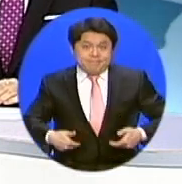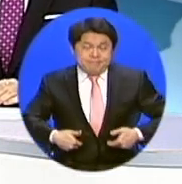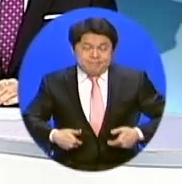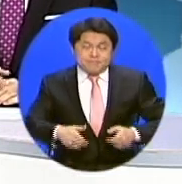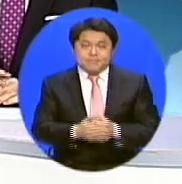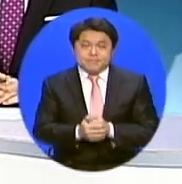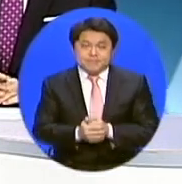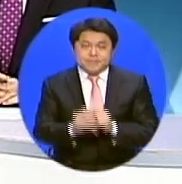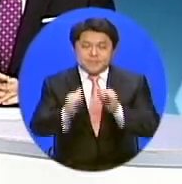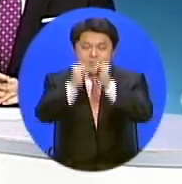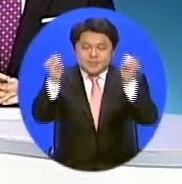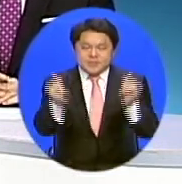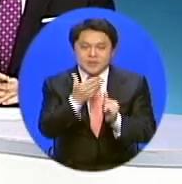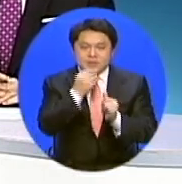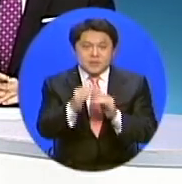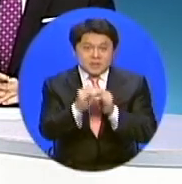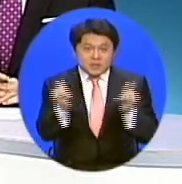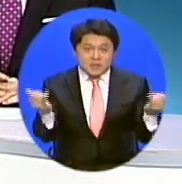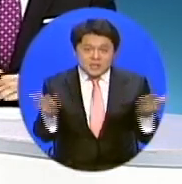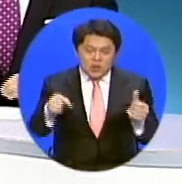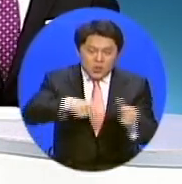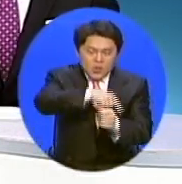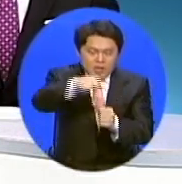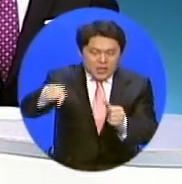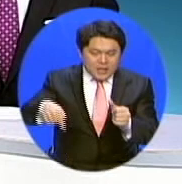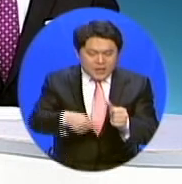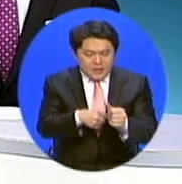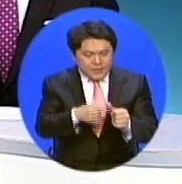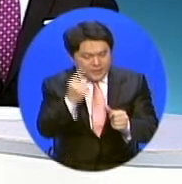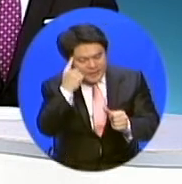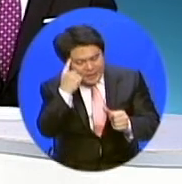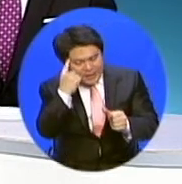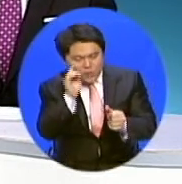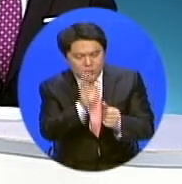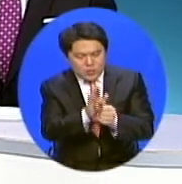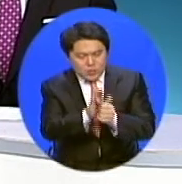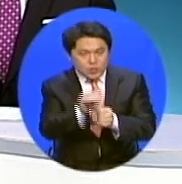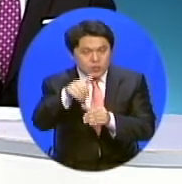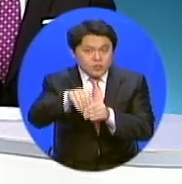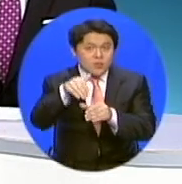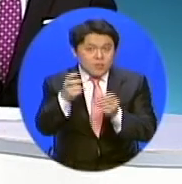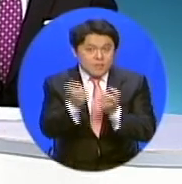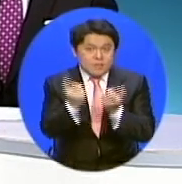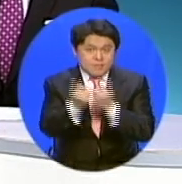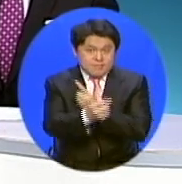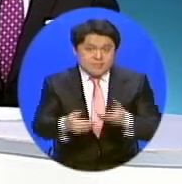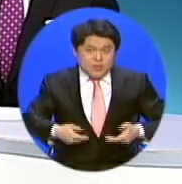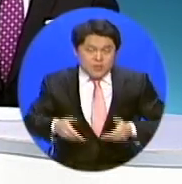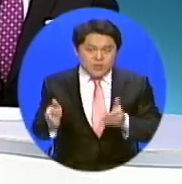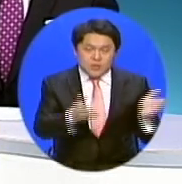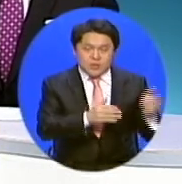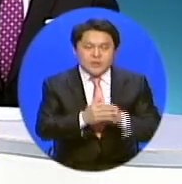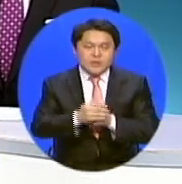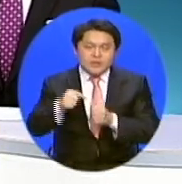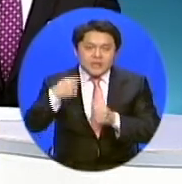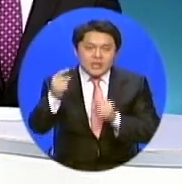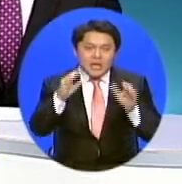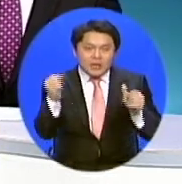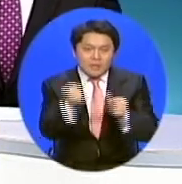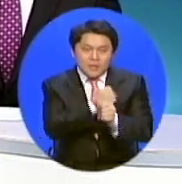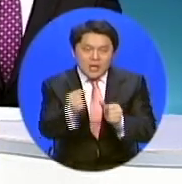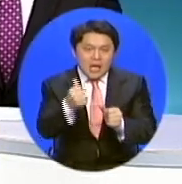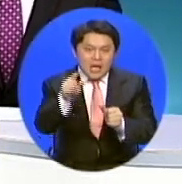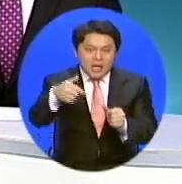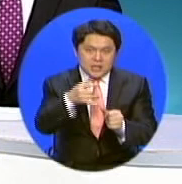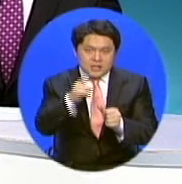때문에 네. 이 사회복지사들의 근무 환경을 좀 고려한 투표 방식이 이루어졌으면 좋겠네요. 네. 네. 다음 소식은 이 아동학대 범죄에 대한 처벌 수위가 좀